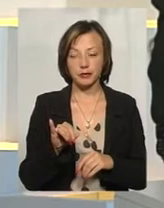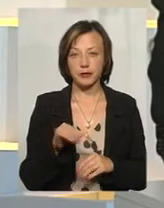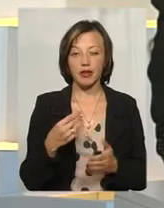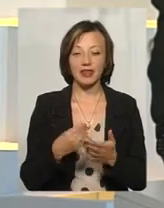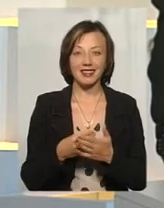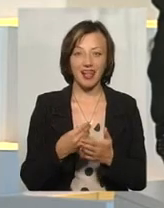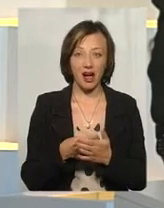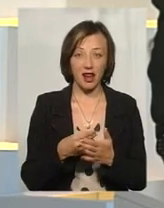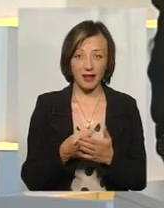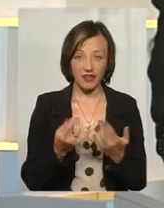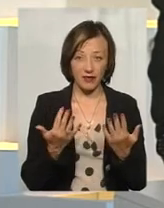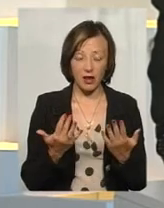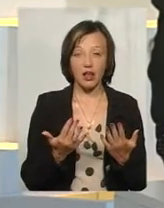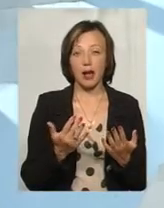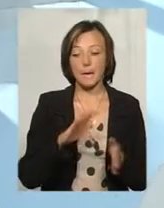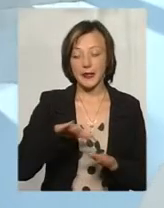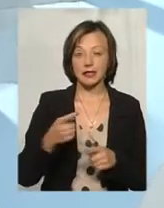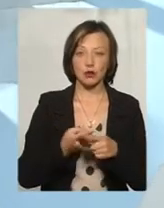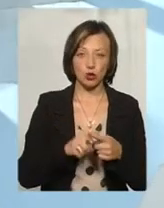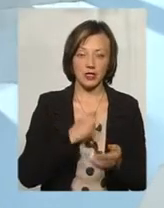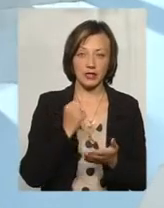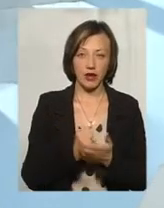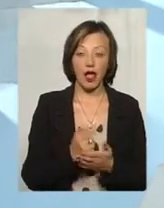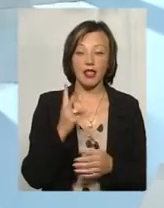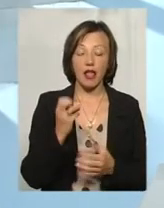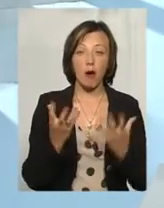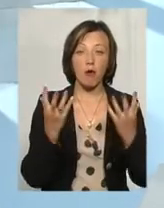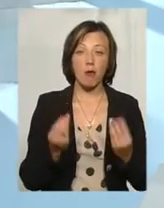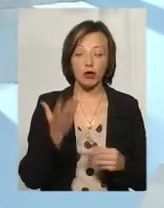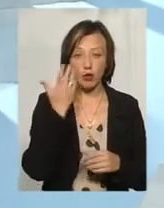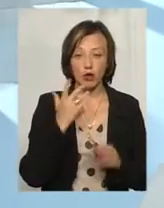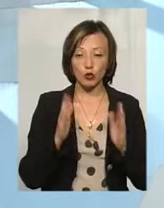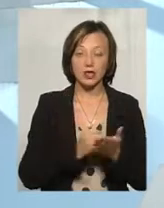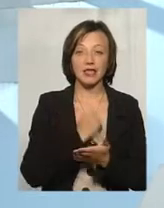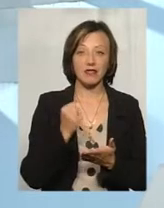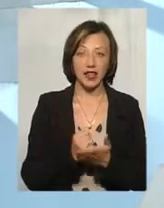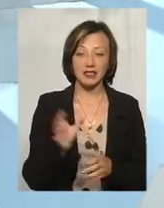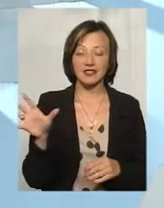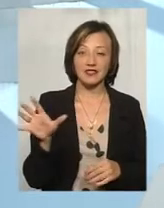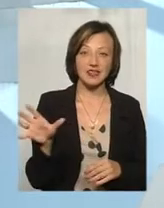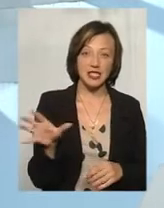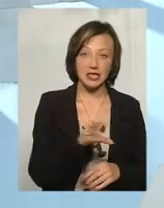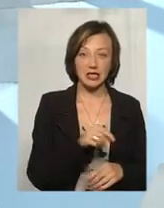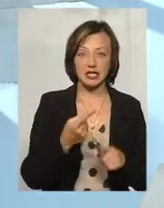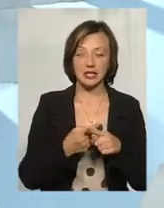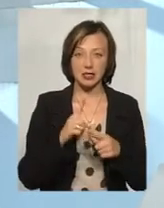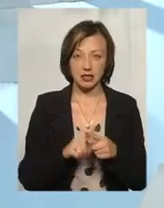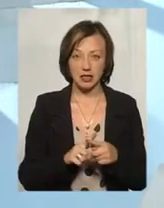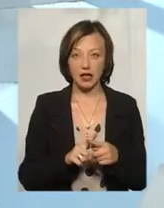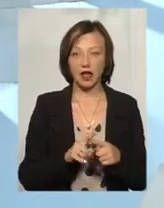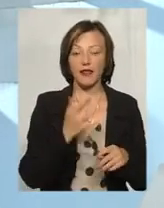тариф, і відповідно після цього затверджується. Тобто на момент, коли воно буде затверджено, всі це